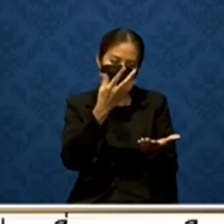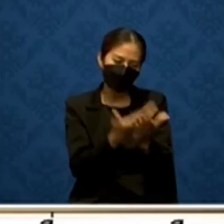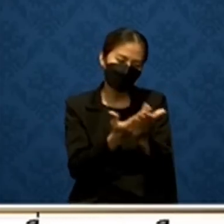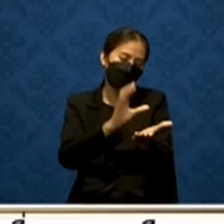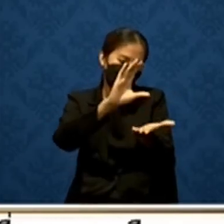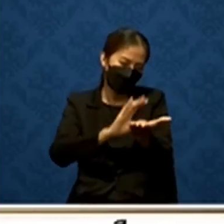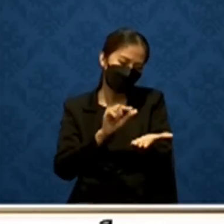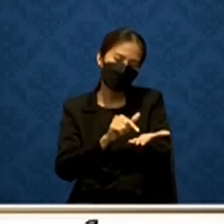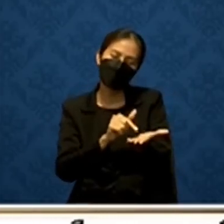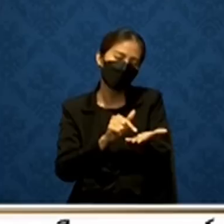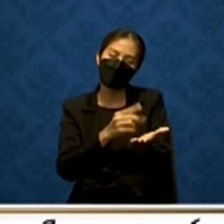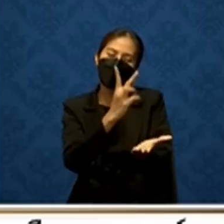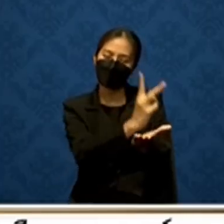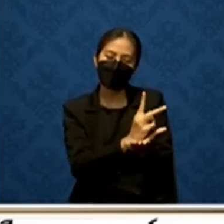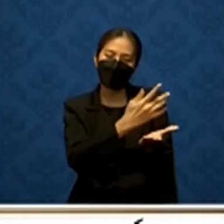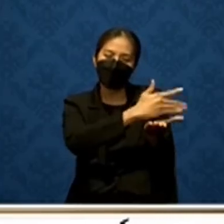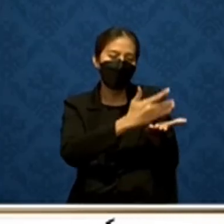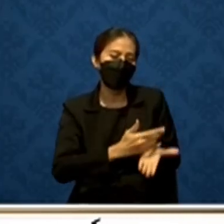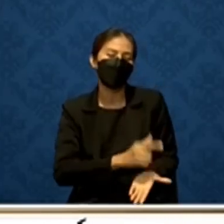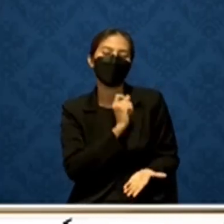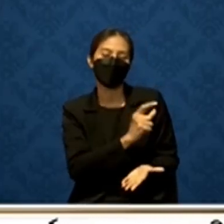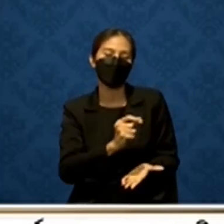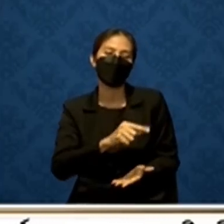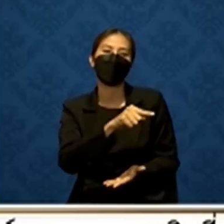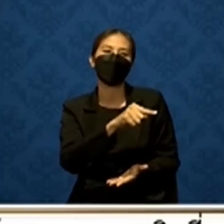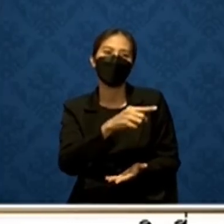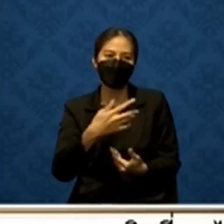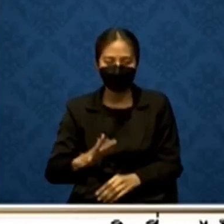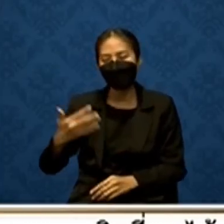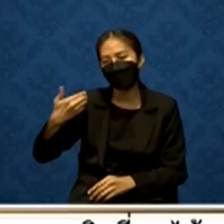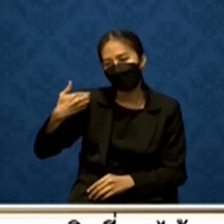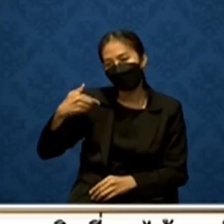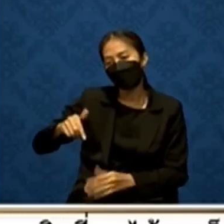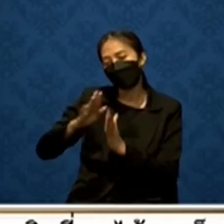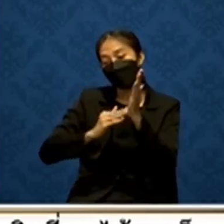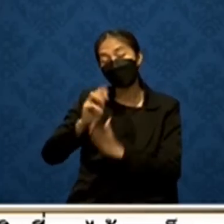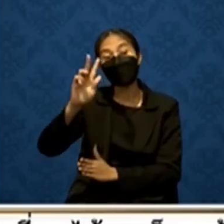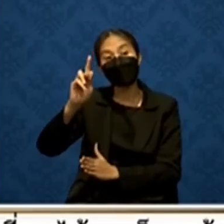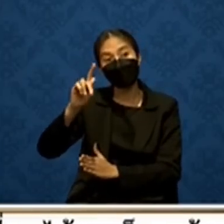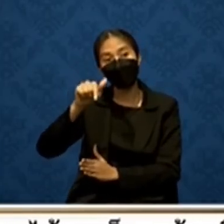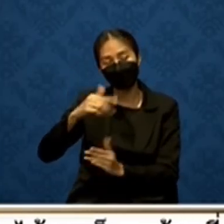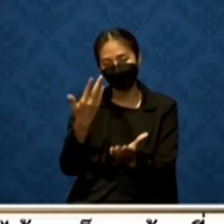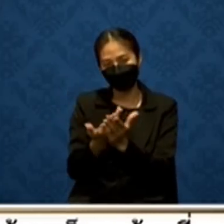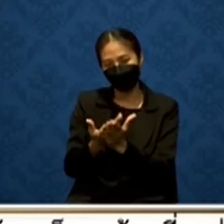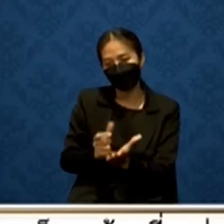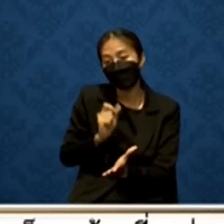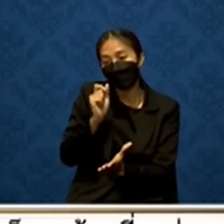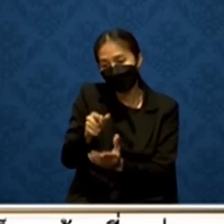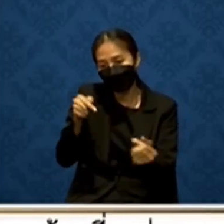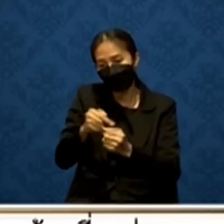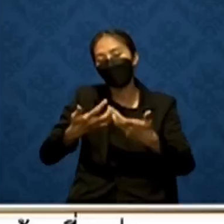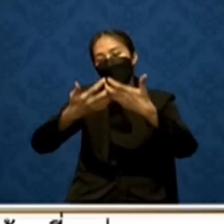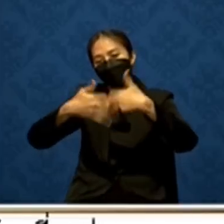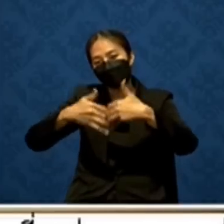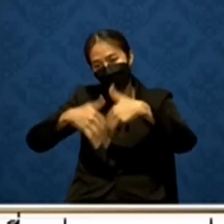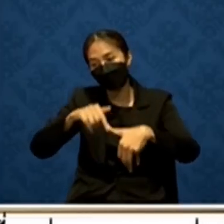นี่เกาย้หลงไปถงป 51 จะมีอยู่กสีเขียวครั 15,000 ล้านเป็งบอุดหนนเครองจักกเหนด้วยเพาวเคื่